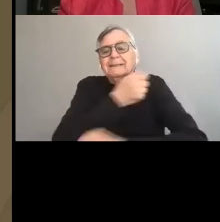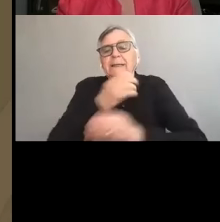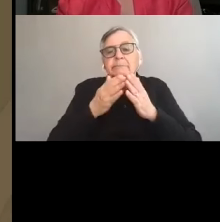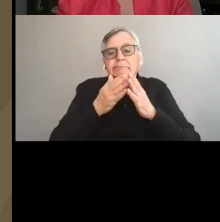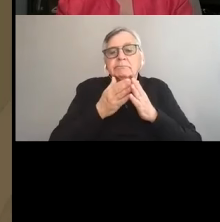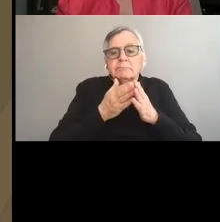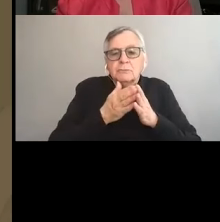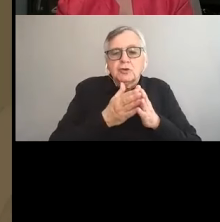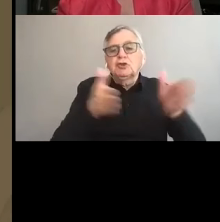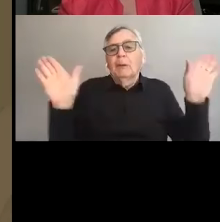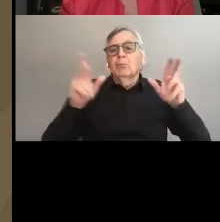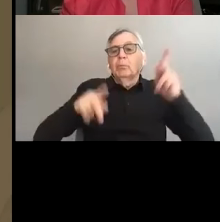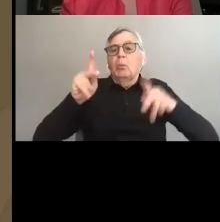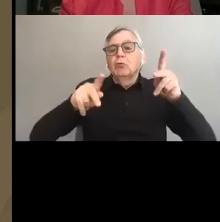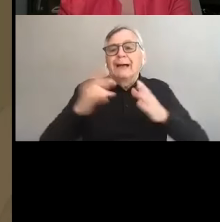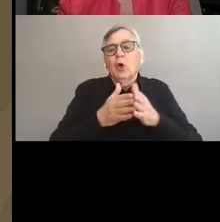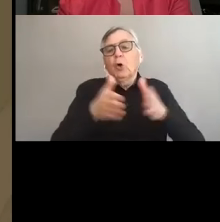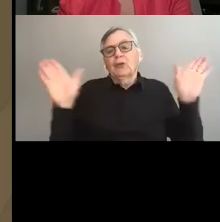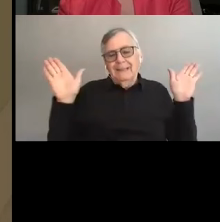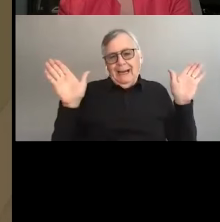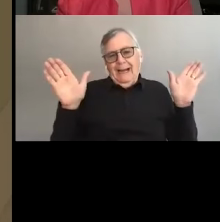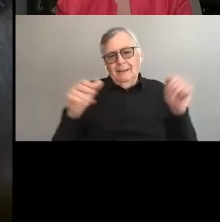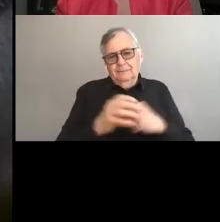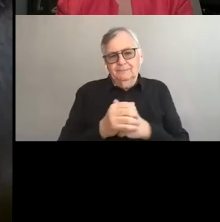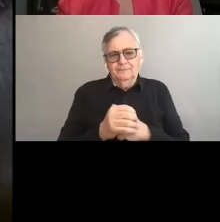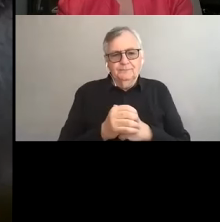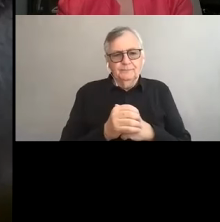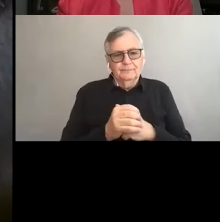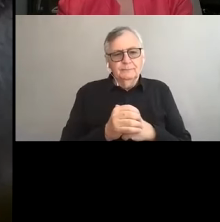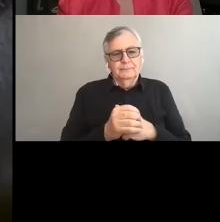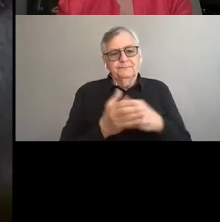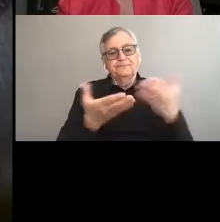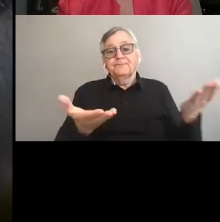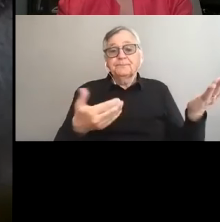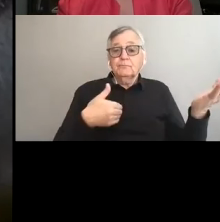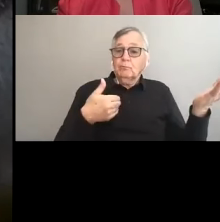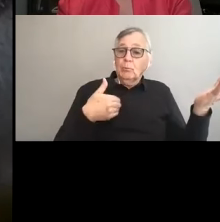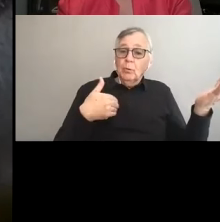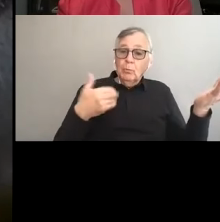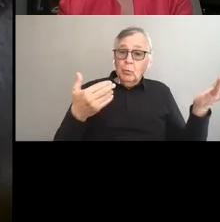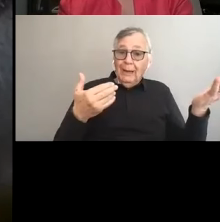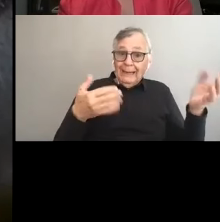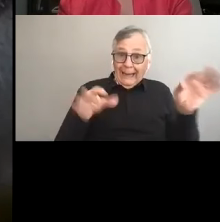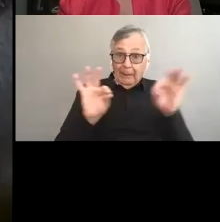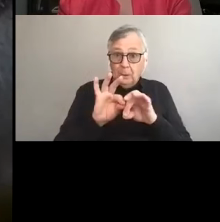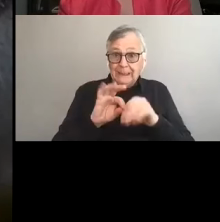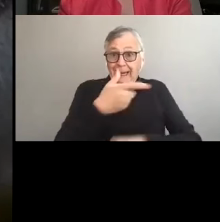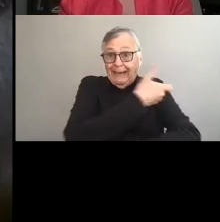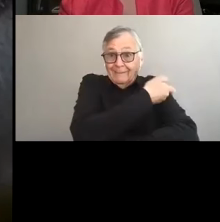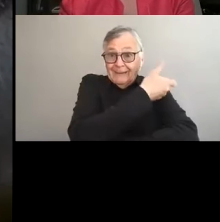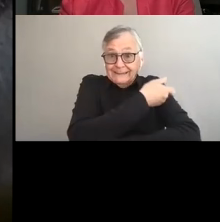la population générale reçoit. Alors, pourquoi on tient à ce qu'il y ait une